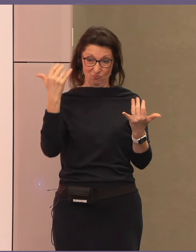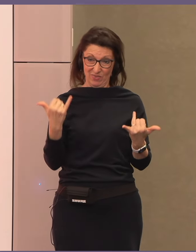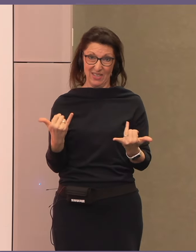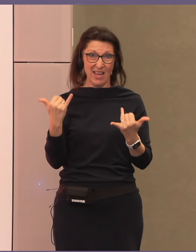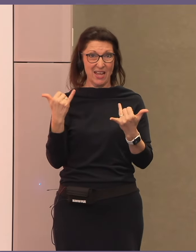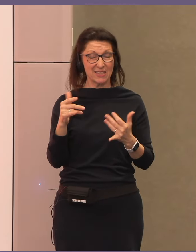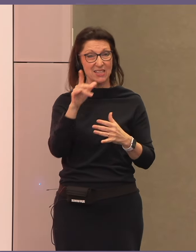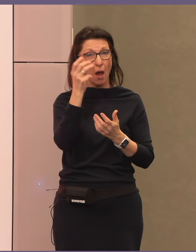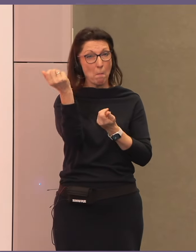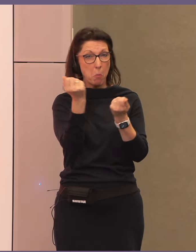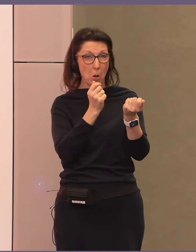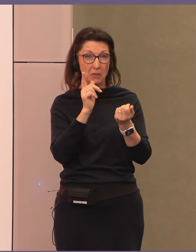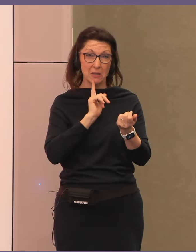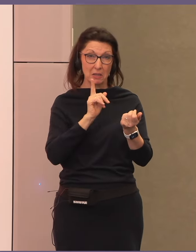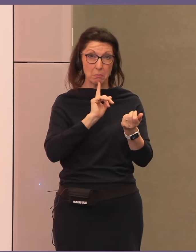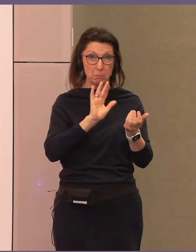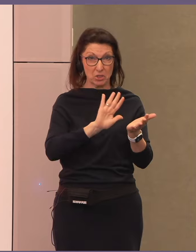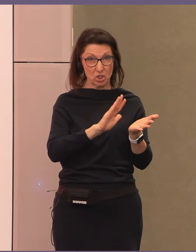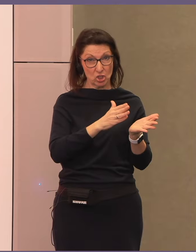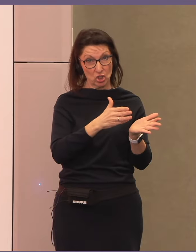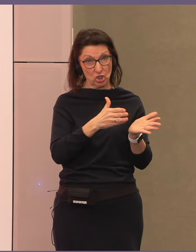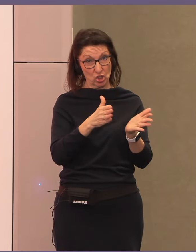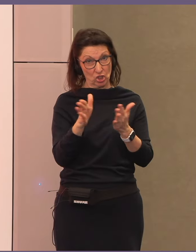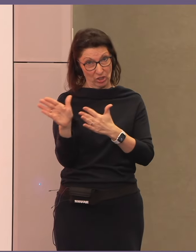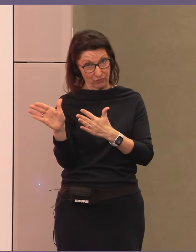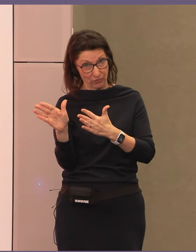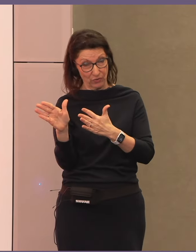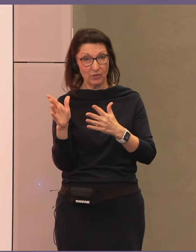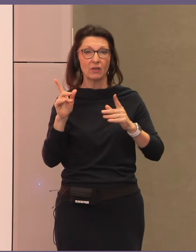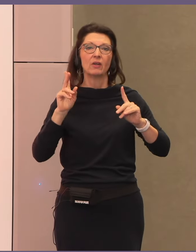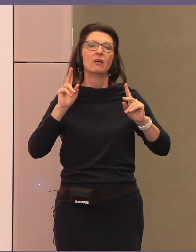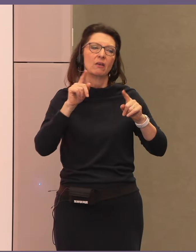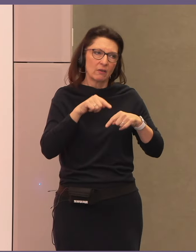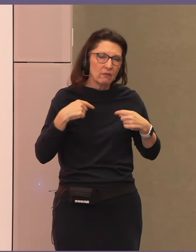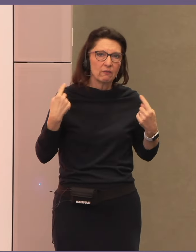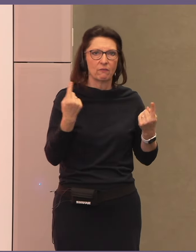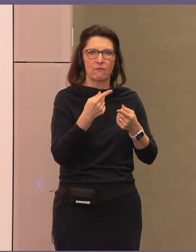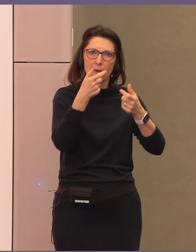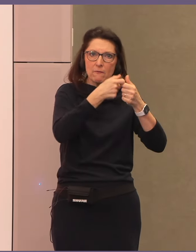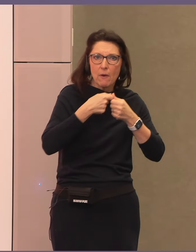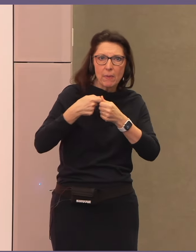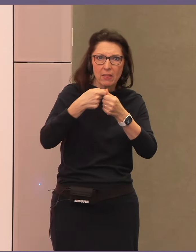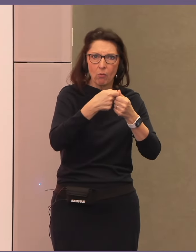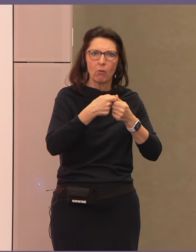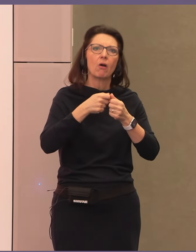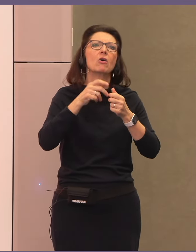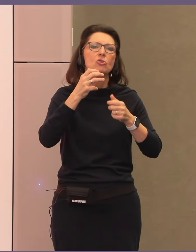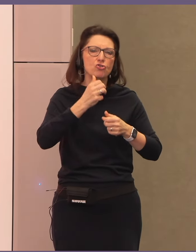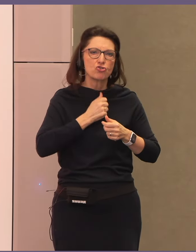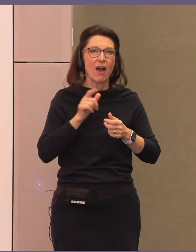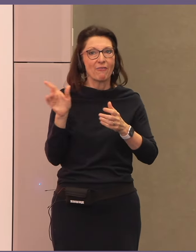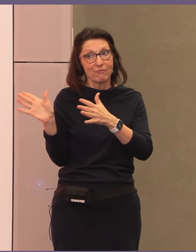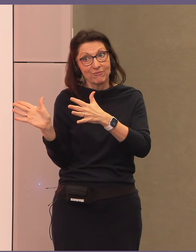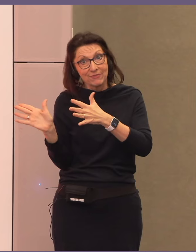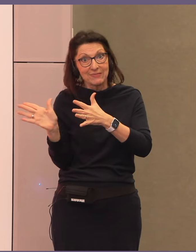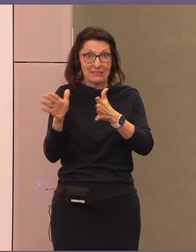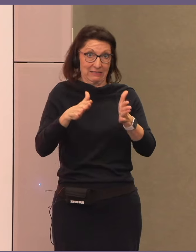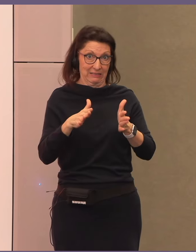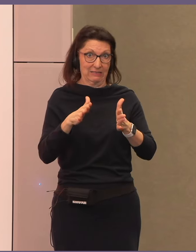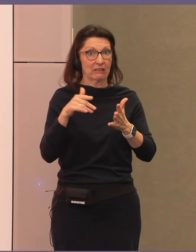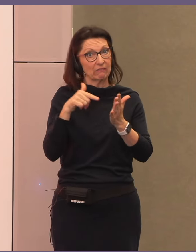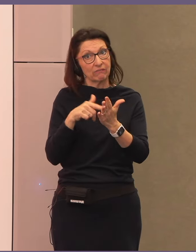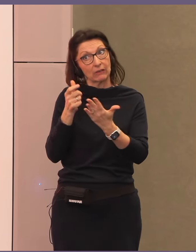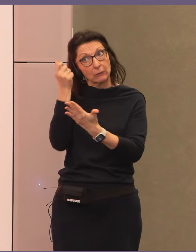zwischenmenschlicher und institutioneller Sorglosigkeit bekämpfen möchten. Vielen Dank. Applaus